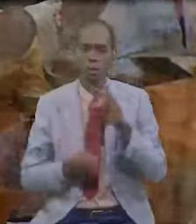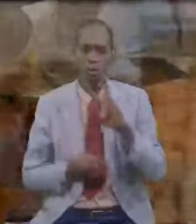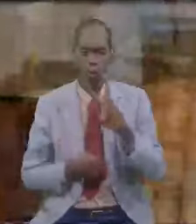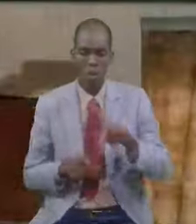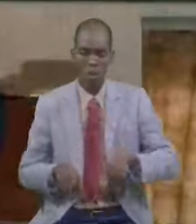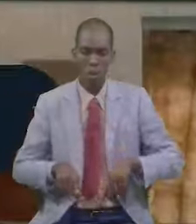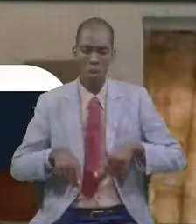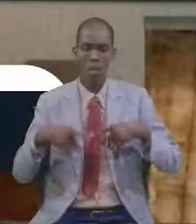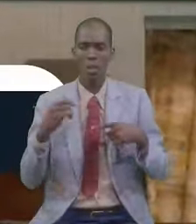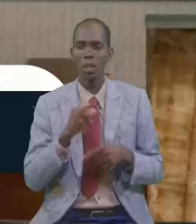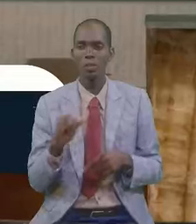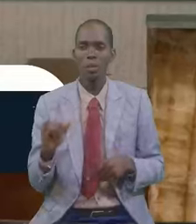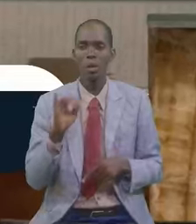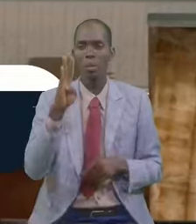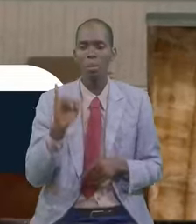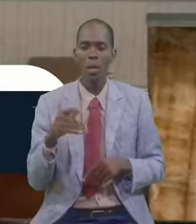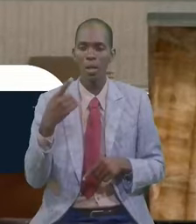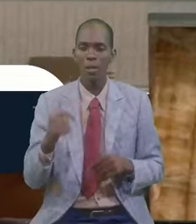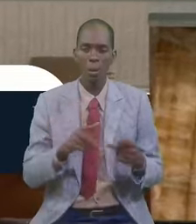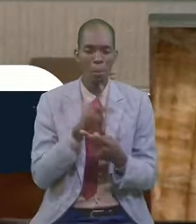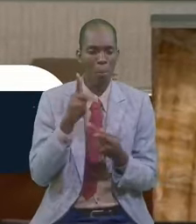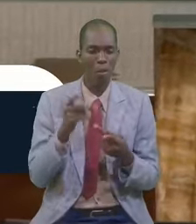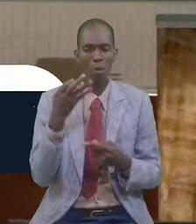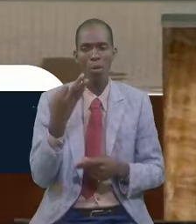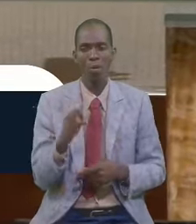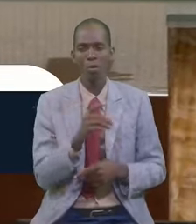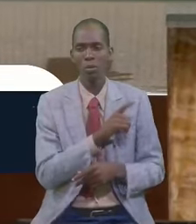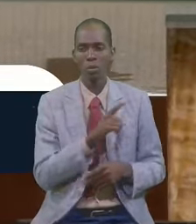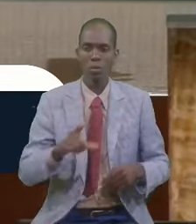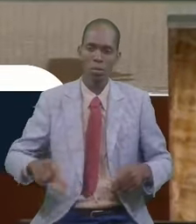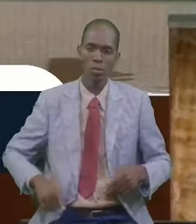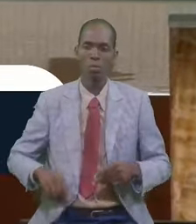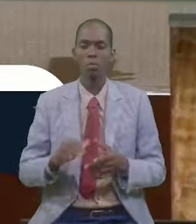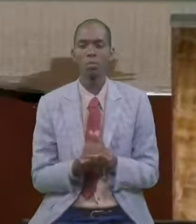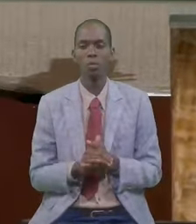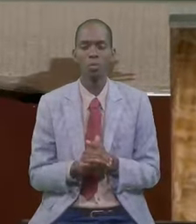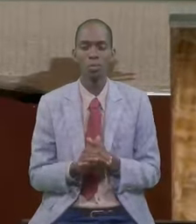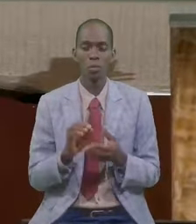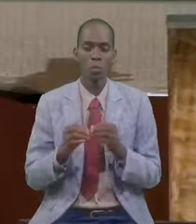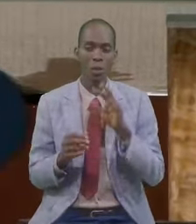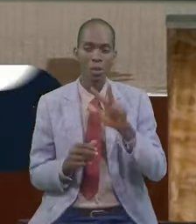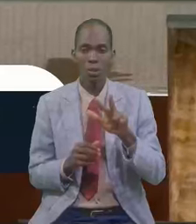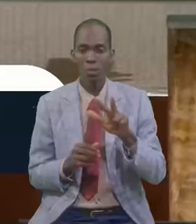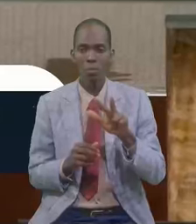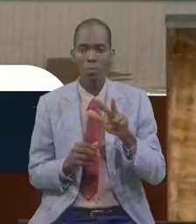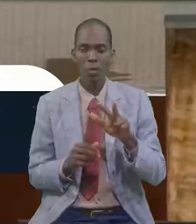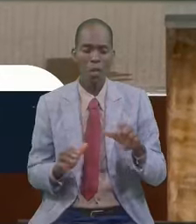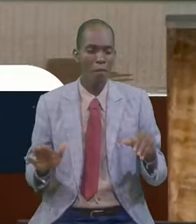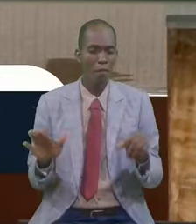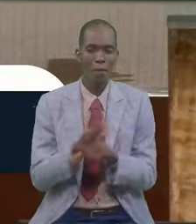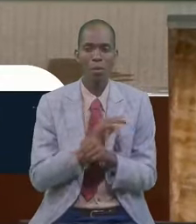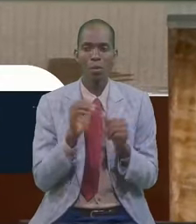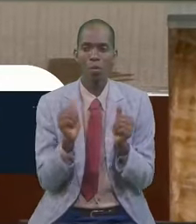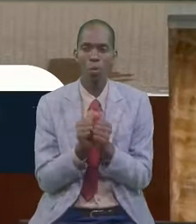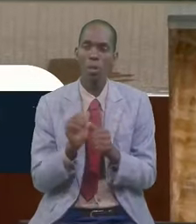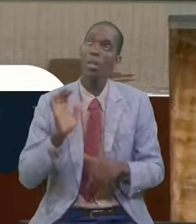vivre par l'amour parfait du Seigneur. 3, combler